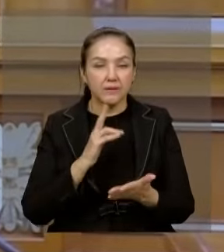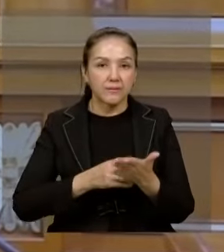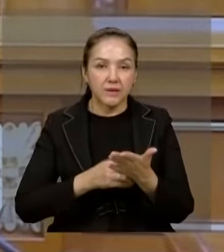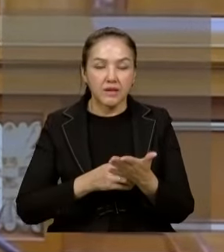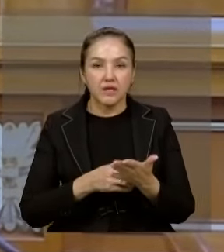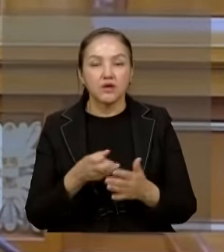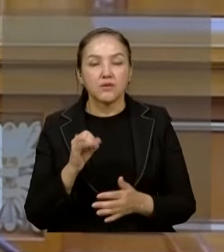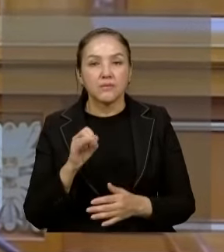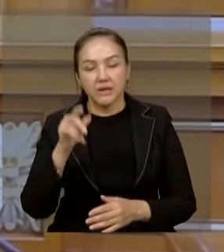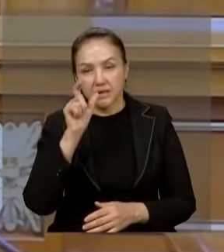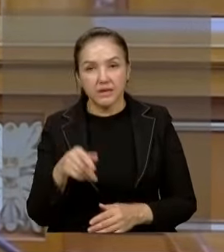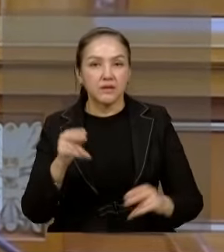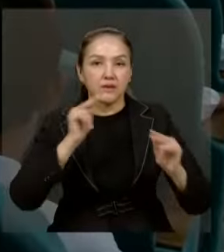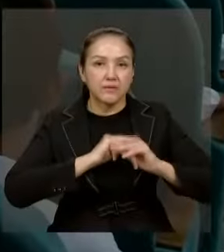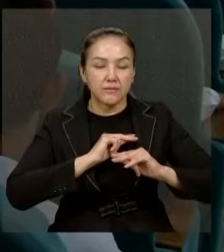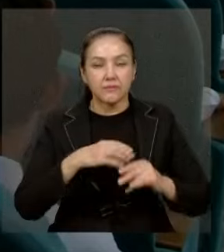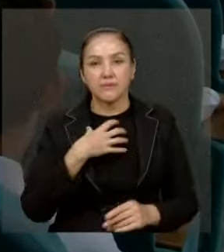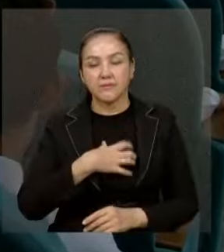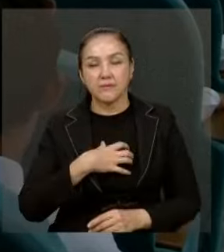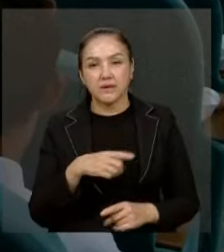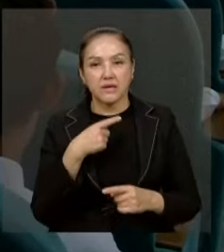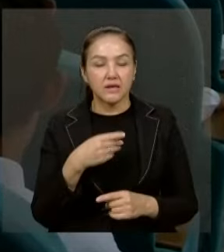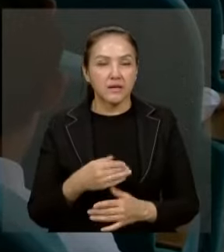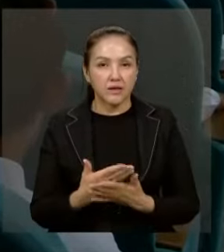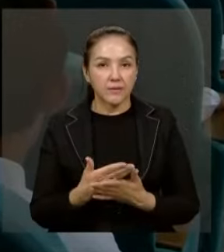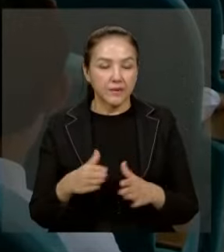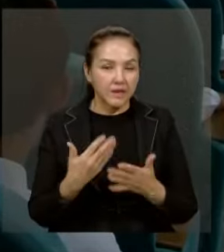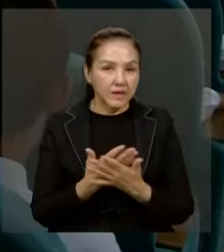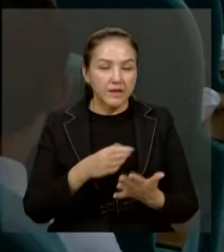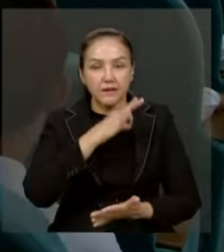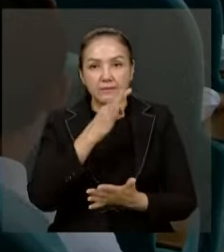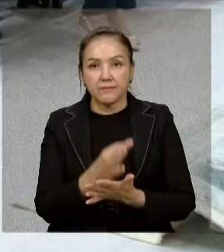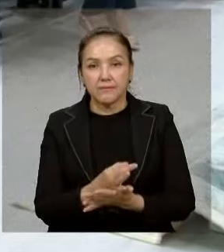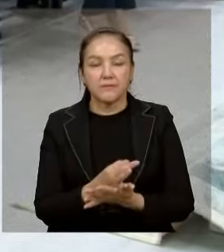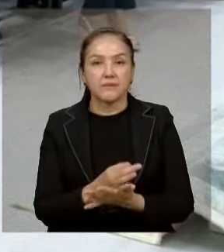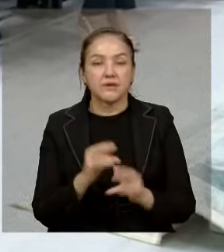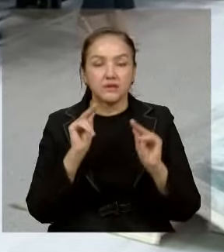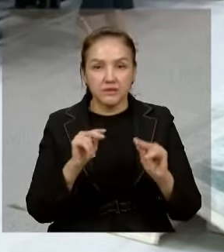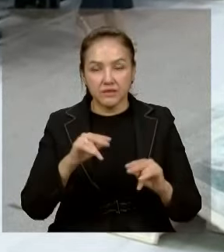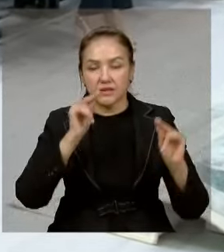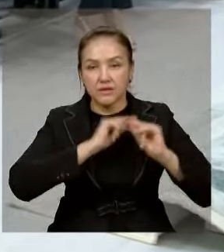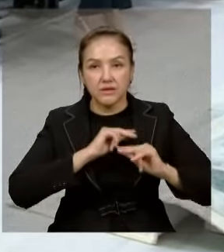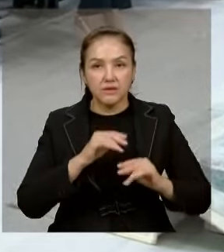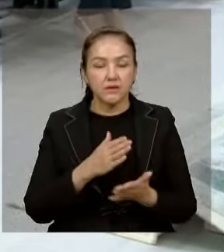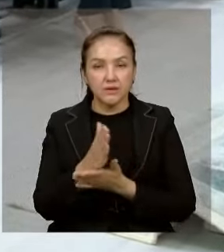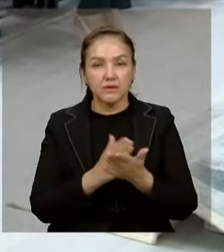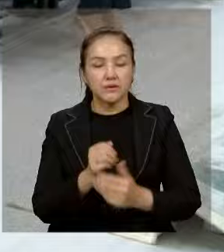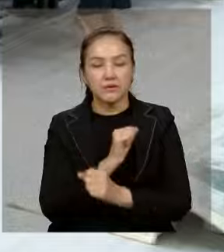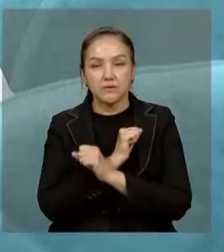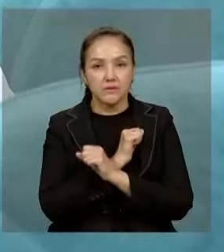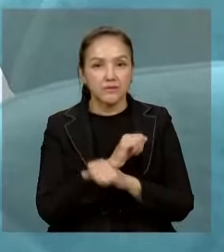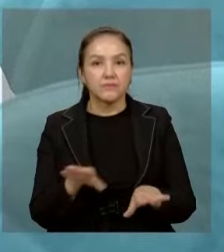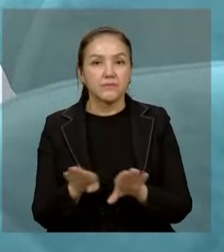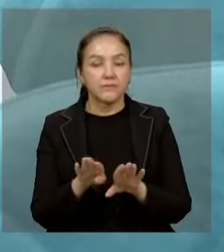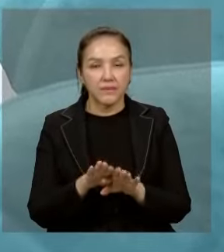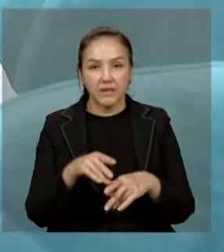почётный статус человека труда важно следовать известному принципу ответственный гражданин честный труд заслуженный отдых в целом